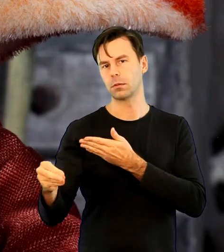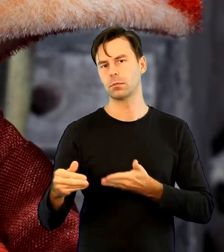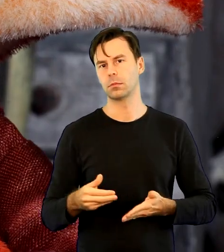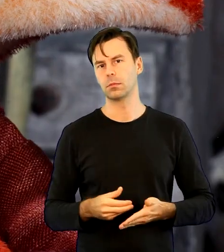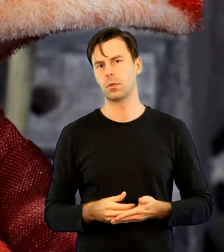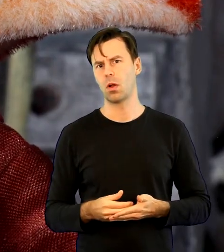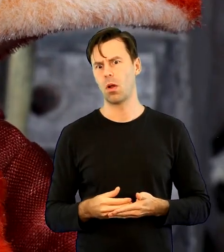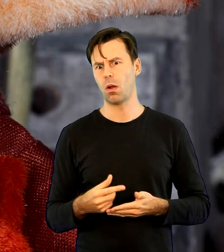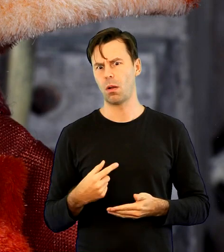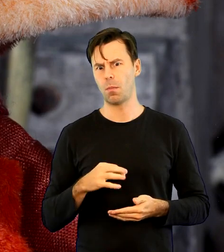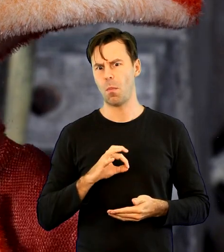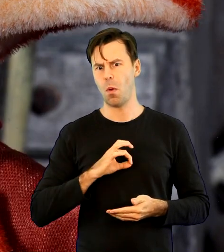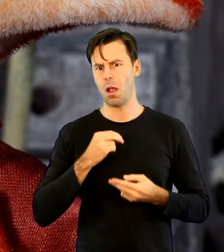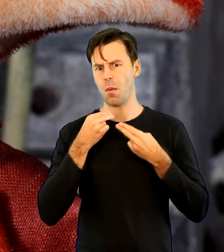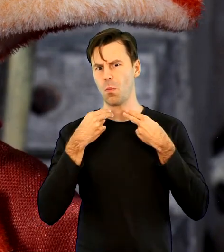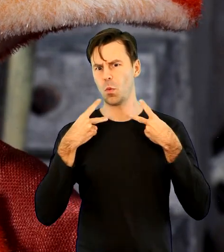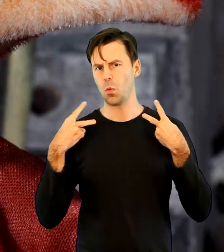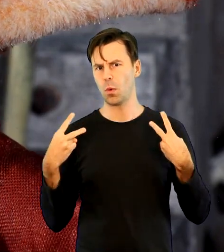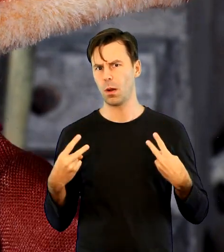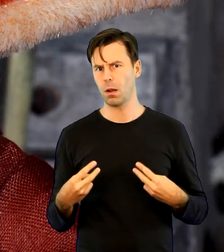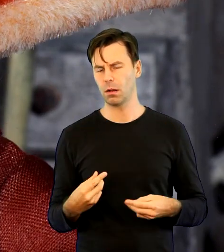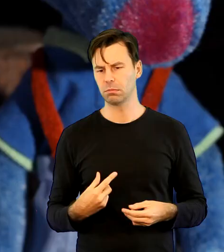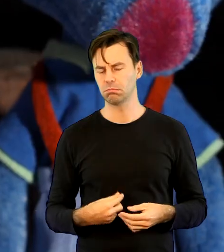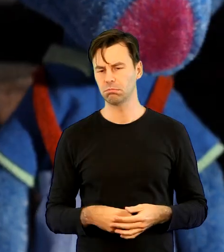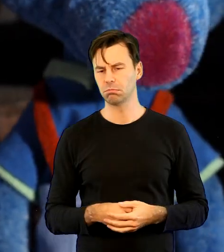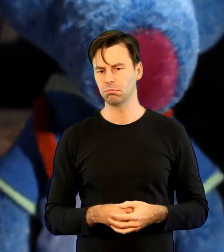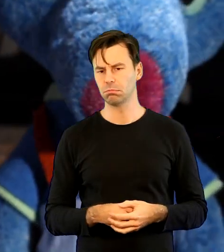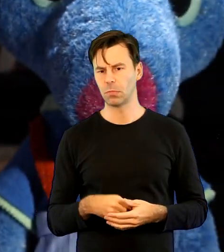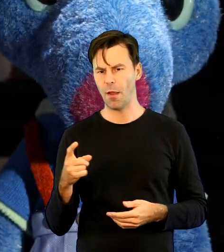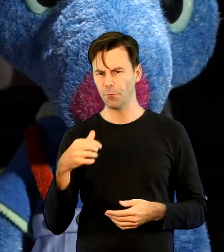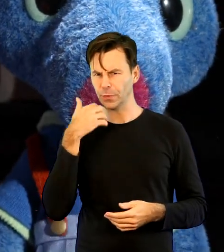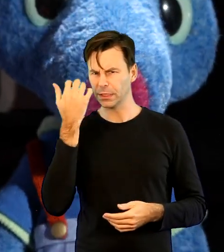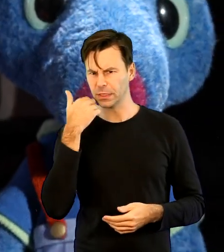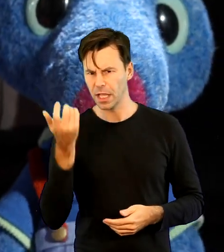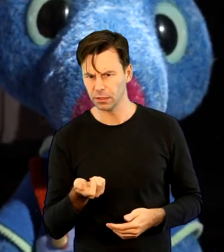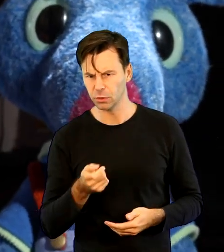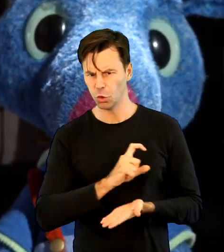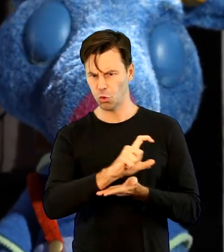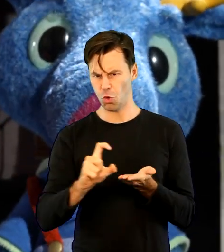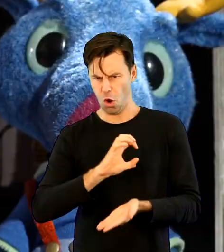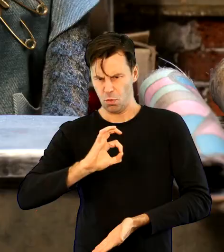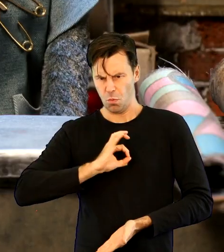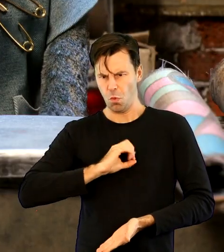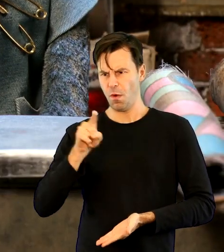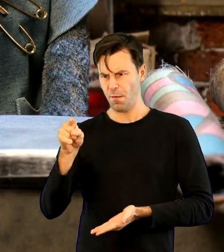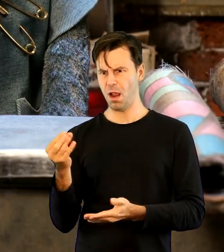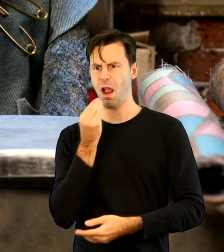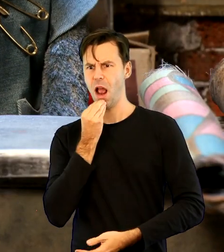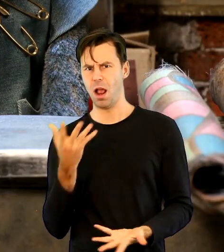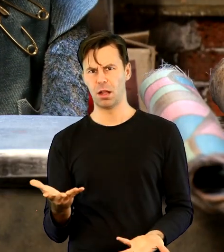wystarczy? O, mucha. Nie wstyd wam? Przecież zjadacie nasze